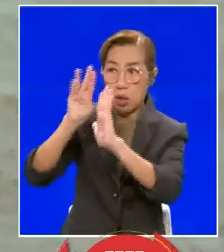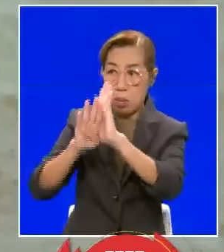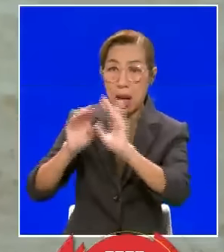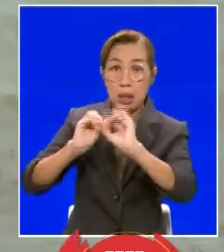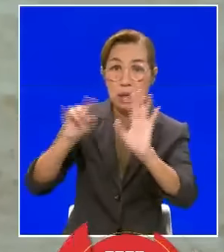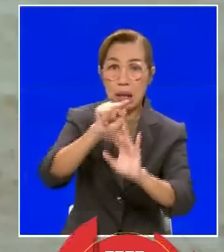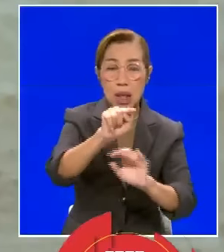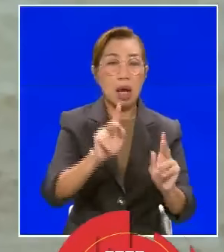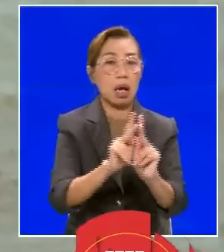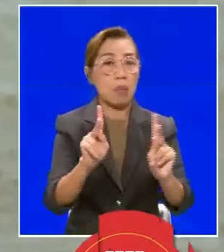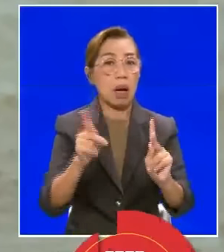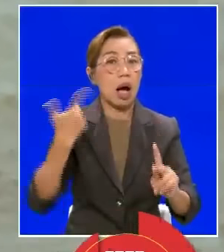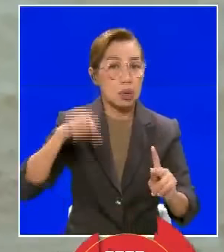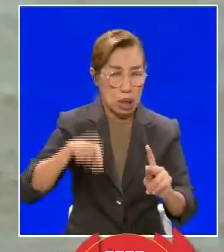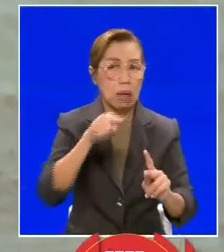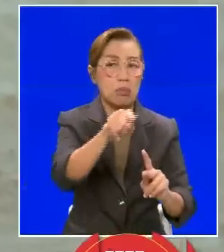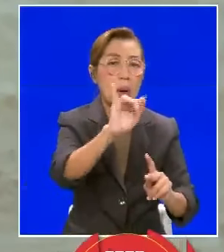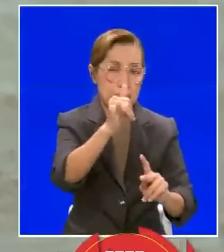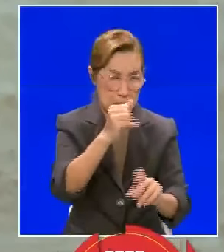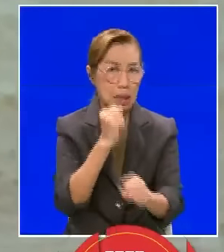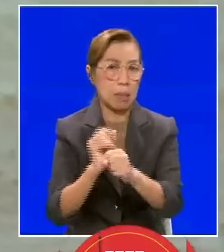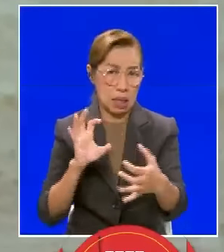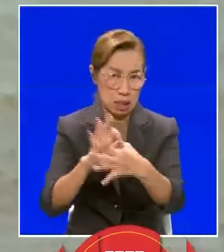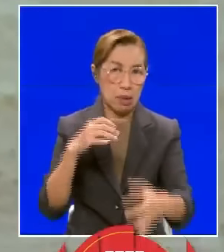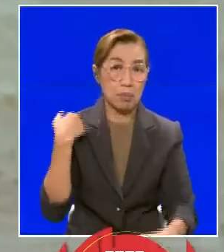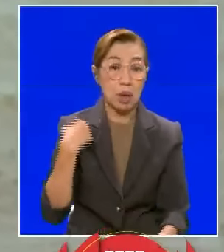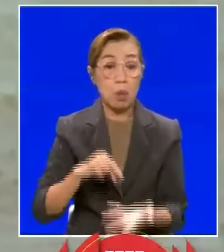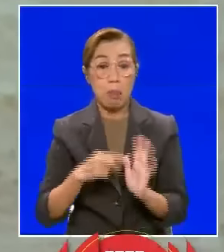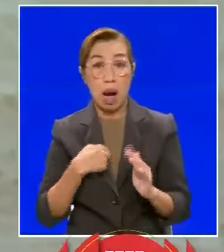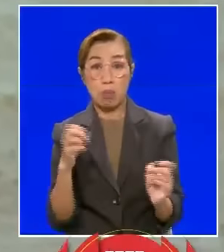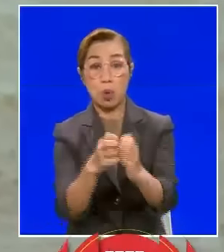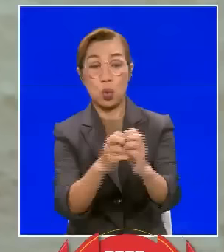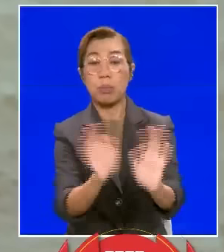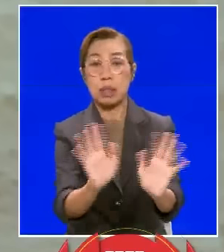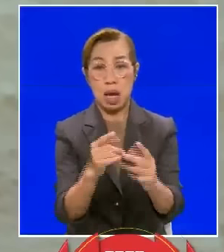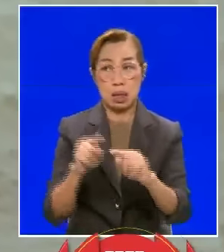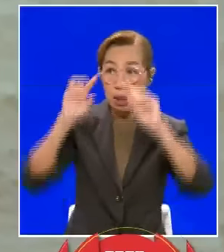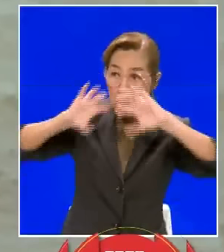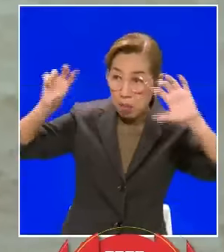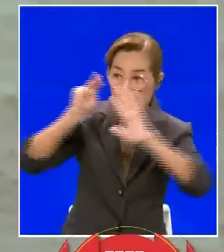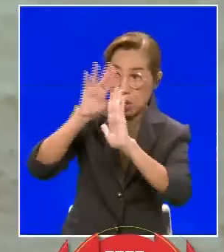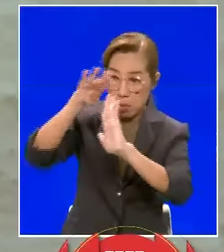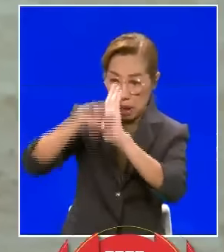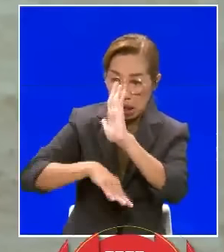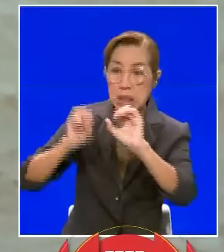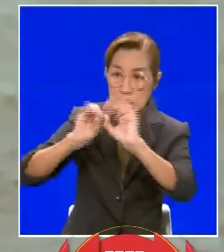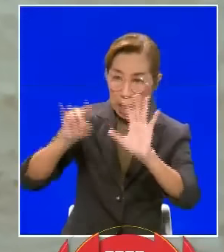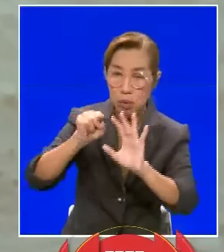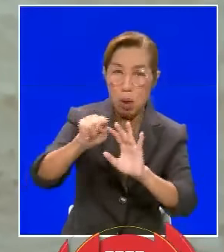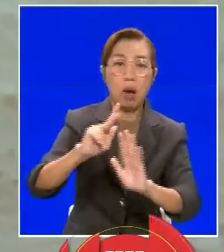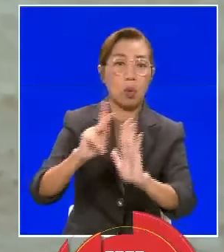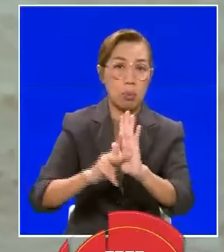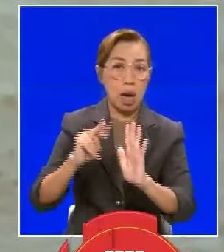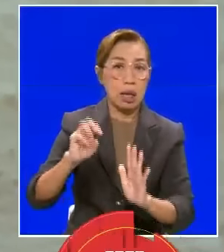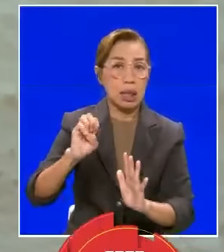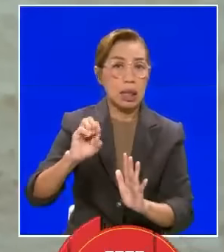การทำงานในชั้นฝ่ายตุลาการด้วยท่านก็บอกไม่ได้บอกให้ไปแทรกแซงนะแต่ถ้ารัฐบาลมีนโยบายชัดเจนมันมีผลแน่